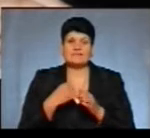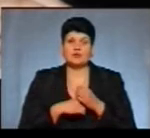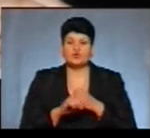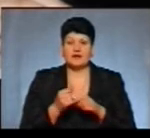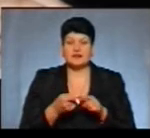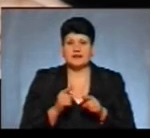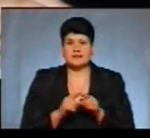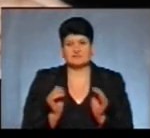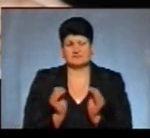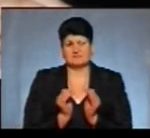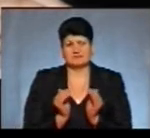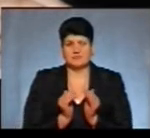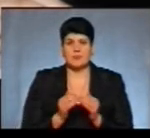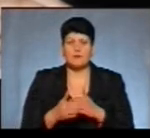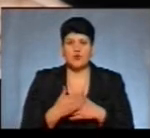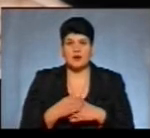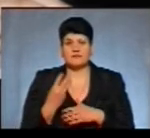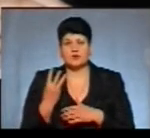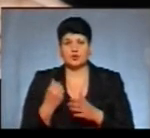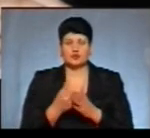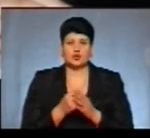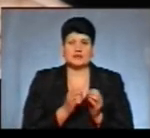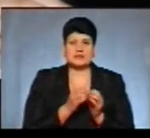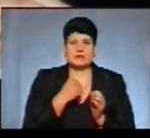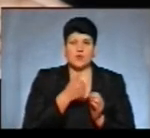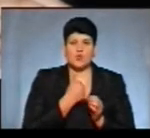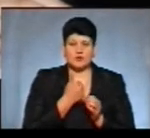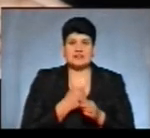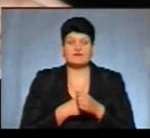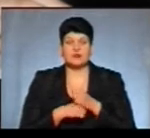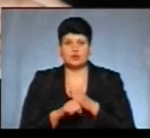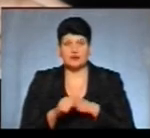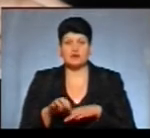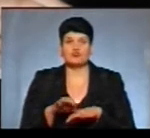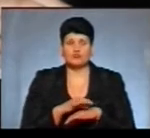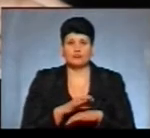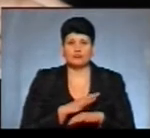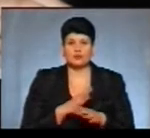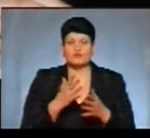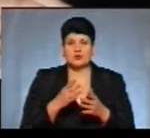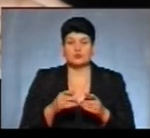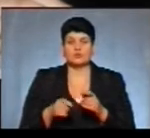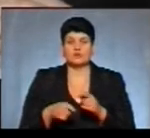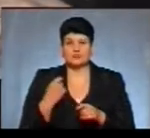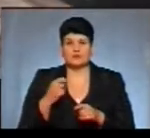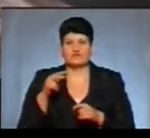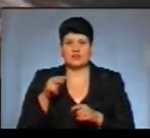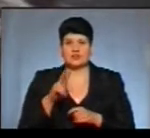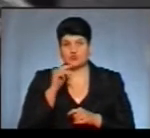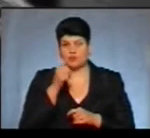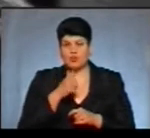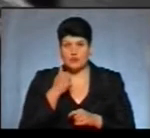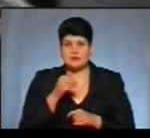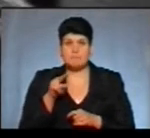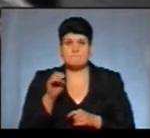зґвалтування досить вузьке. Покарання від 3 до 10 років. Зґвалтування у шлюбі було визнано злочином у 2000 році. У